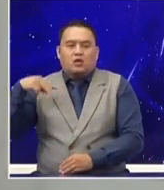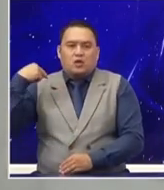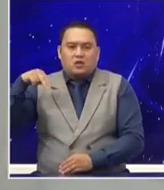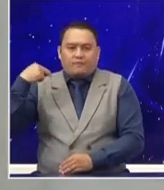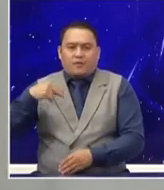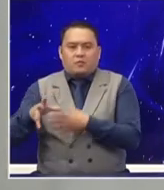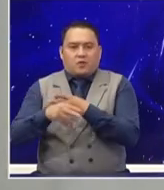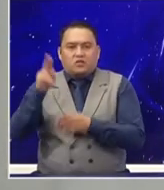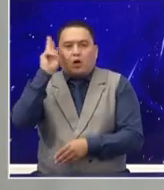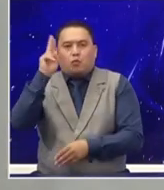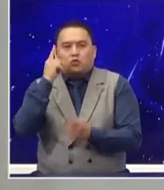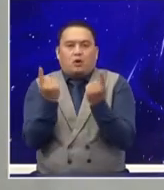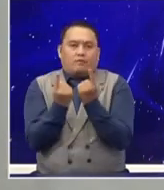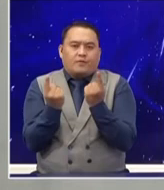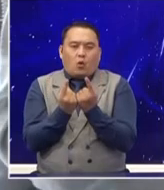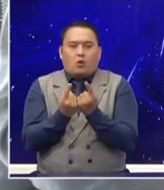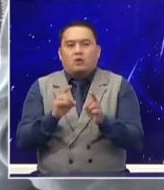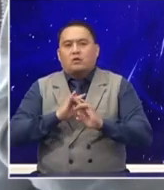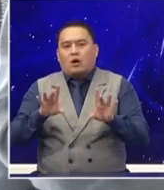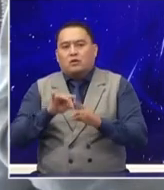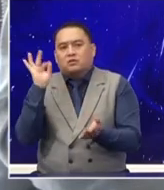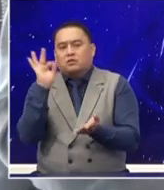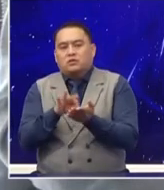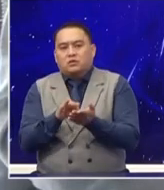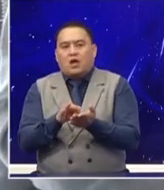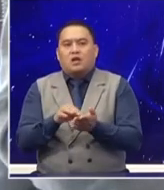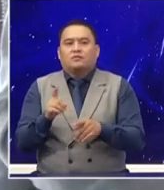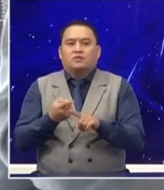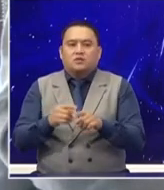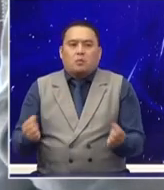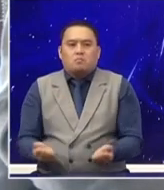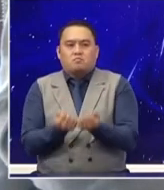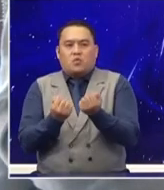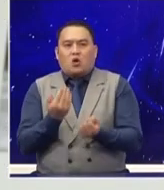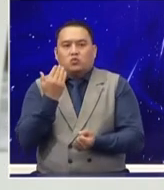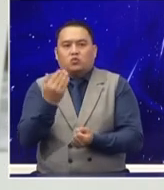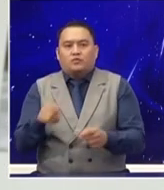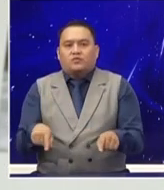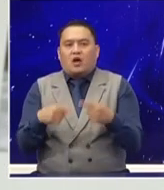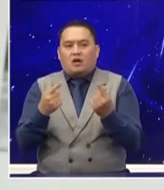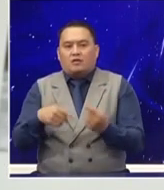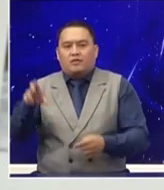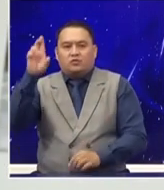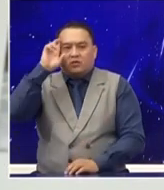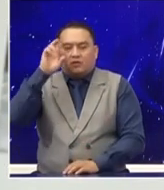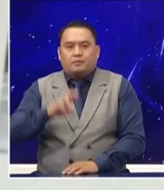Нурсултаном Назарбаевым. Он разделял мысли и цели лидера нации и всячески поддерживал его в становлении страны.